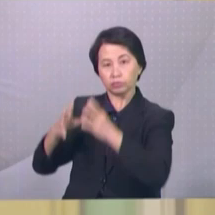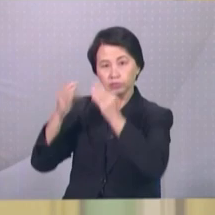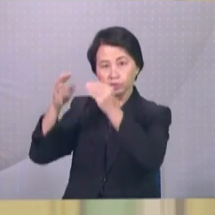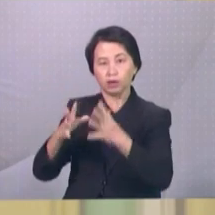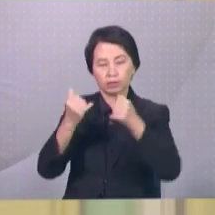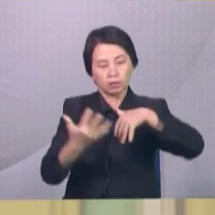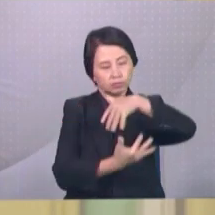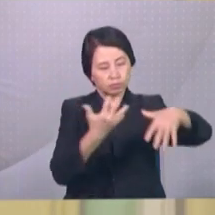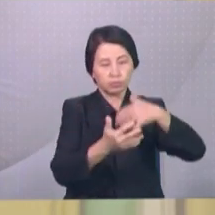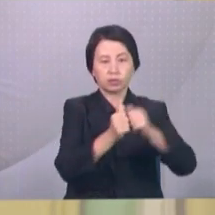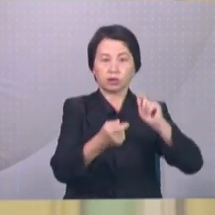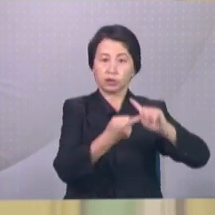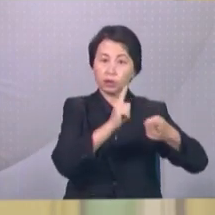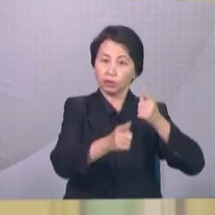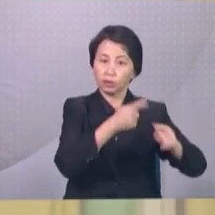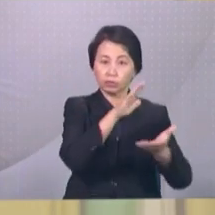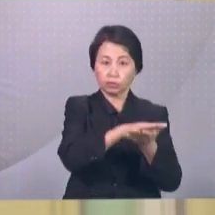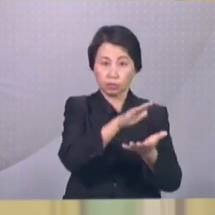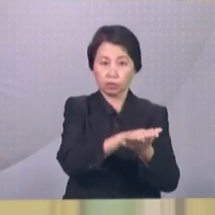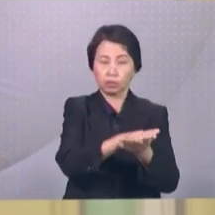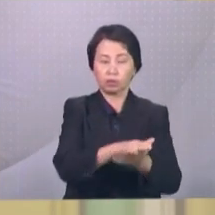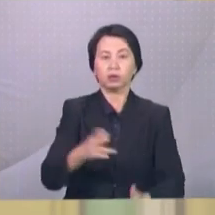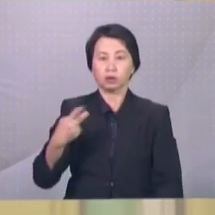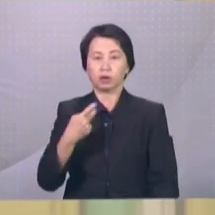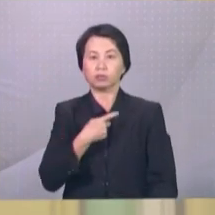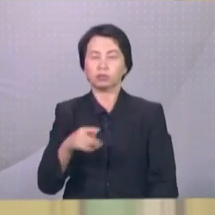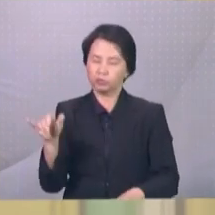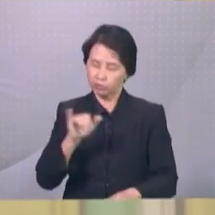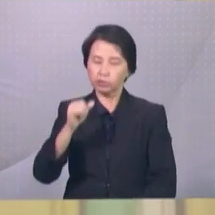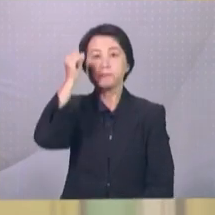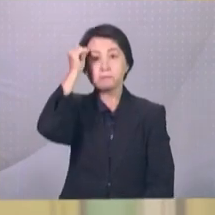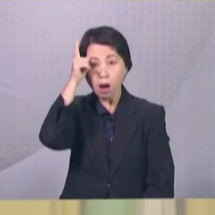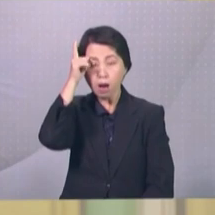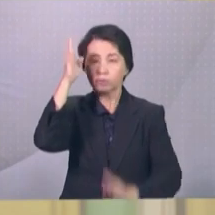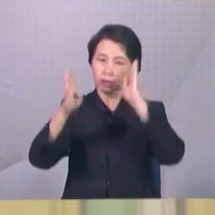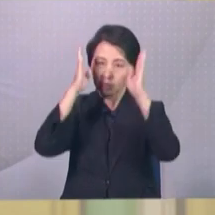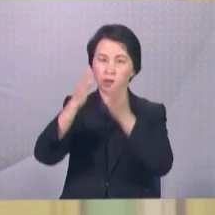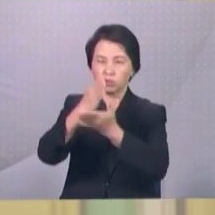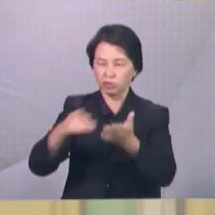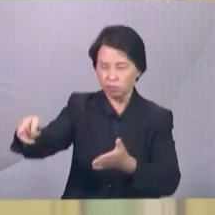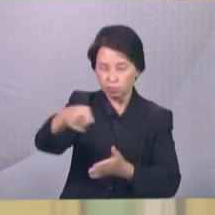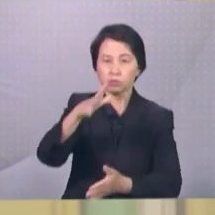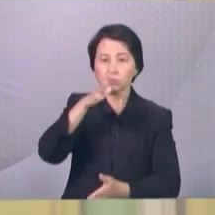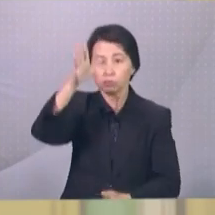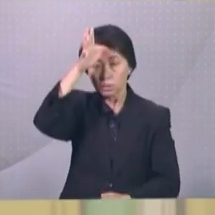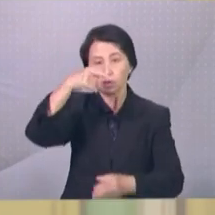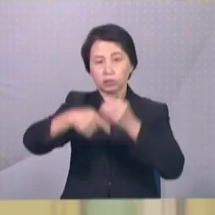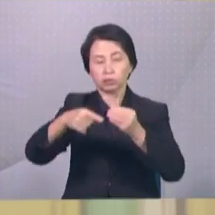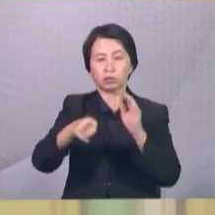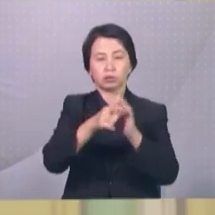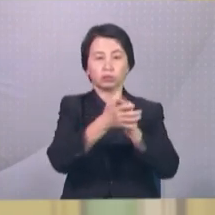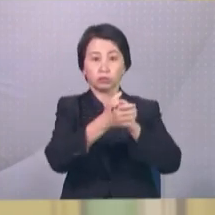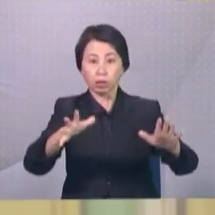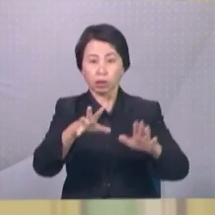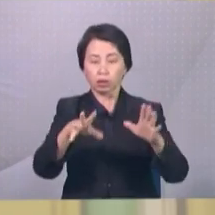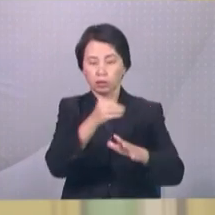serta rakan-rakan. Kami juga memahami kebimbangan ibu bapa tentang keselamatan